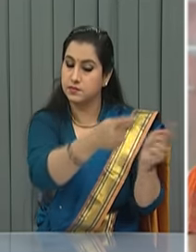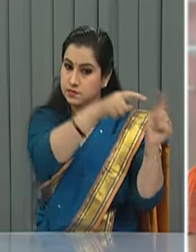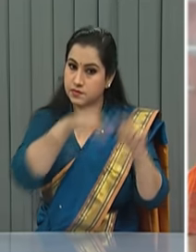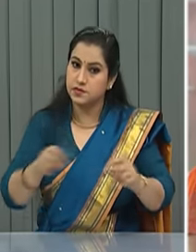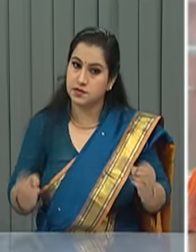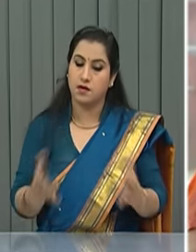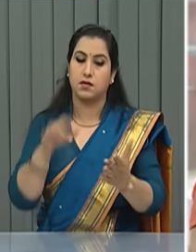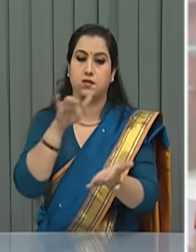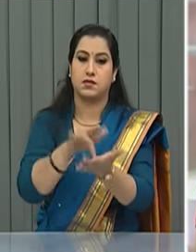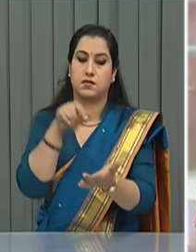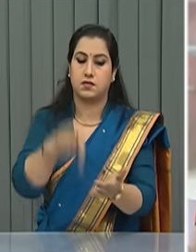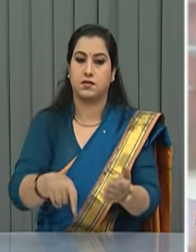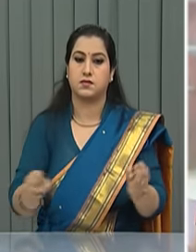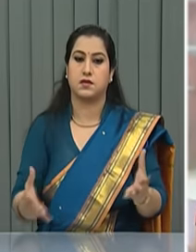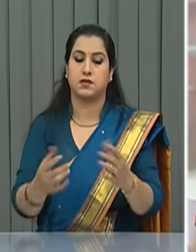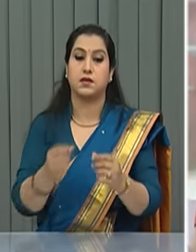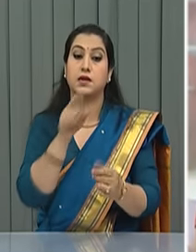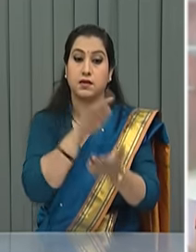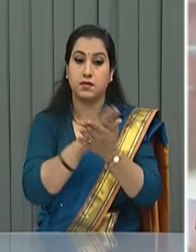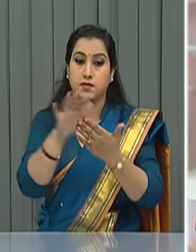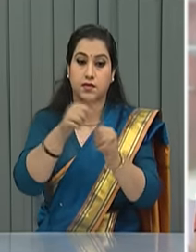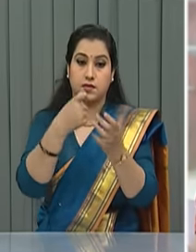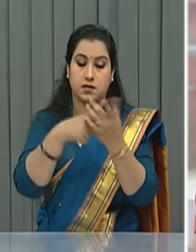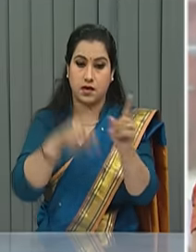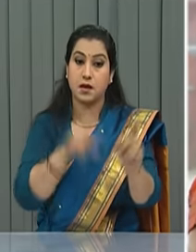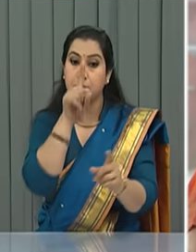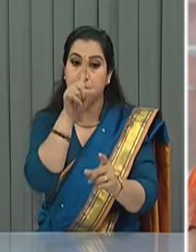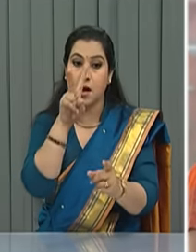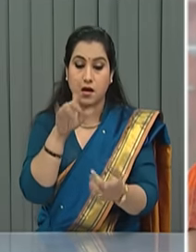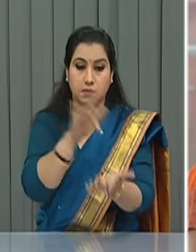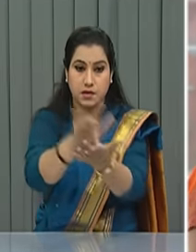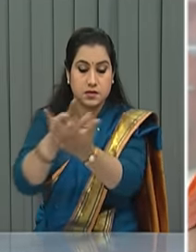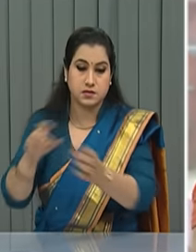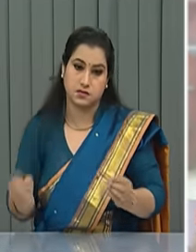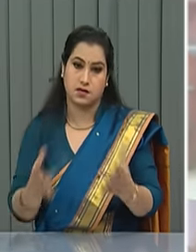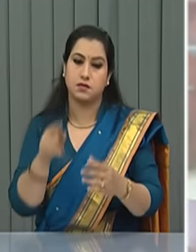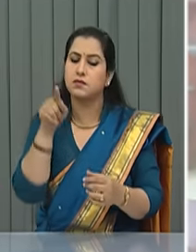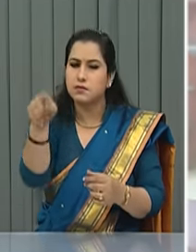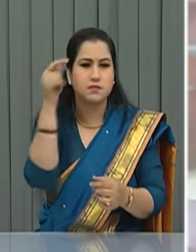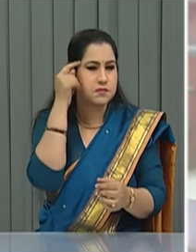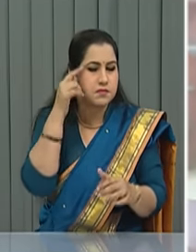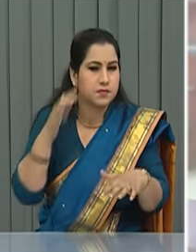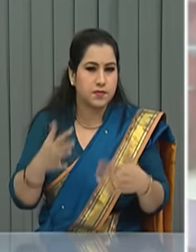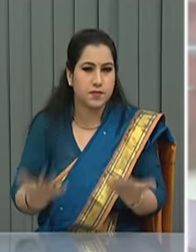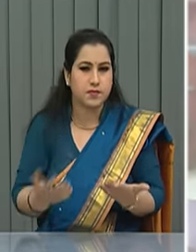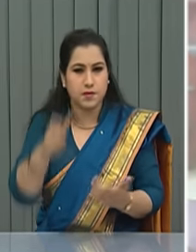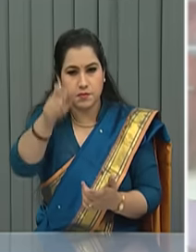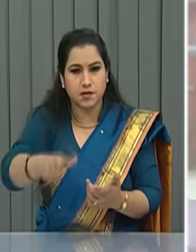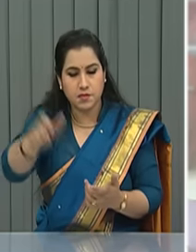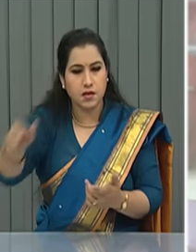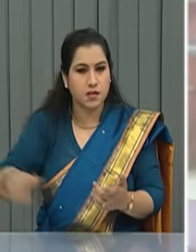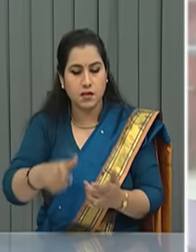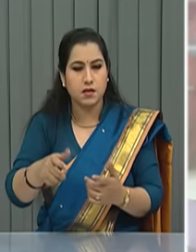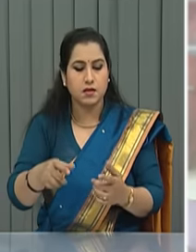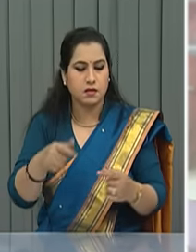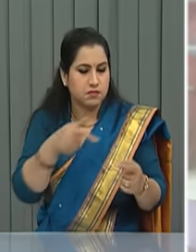किया। हरियाणा ने 12 जिलों में इस अभियान को शुरू किया। आप क्या सोचते हैं, लोगों को ये